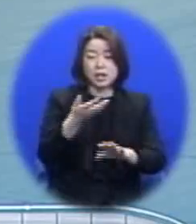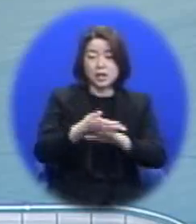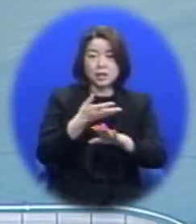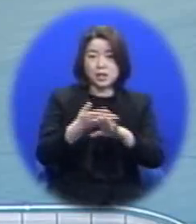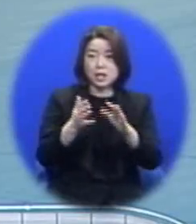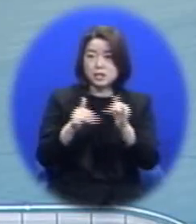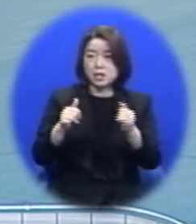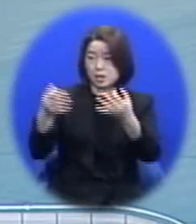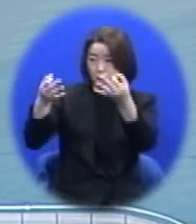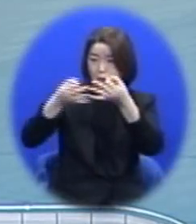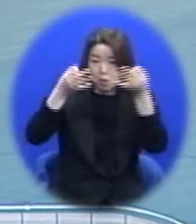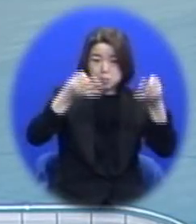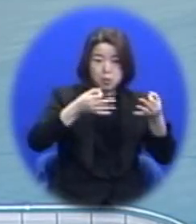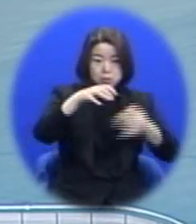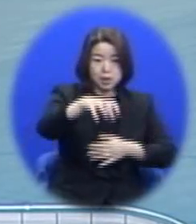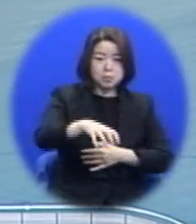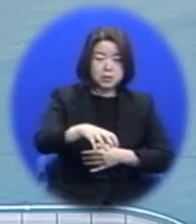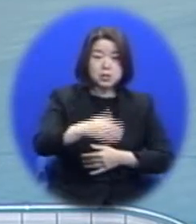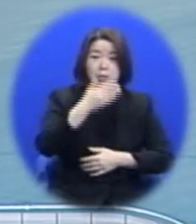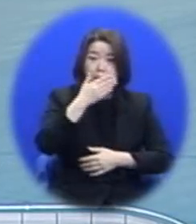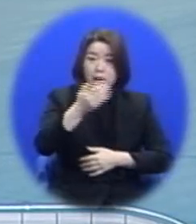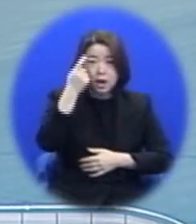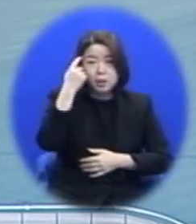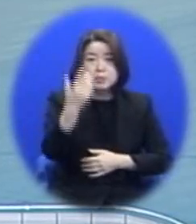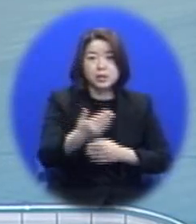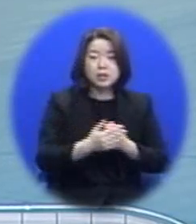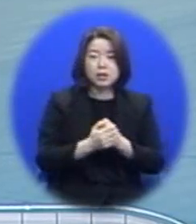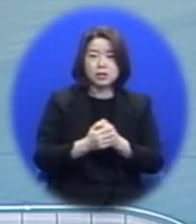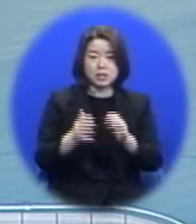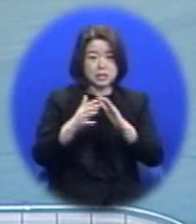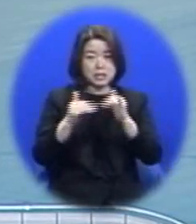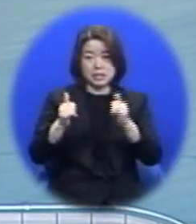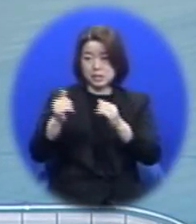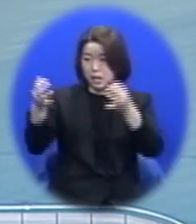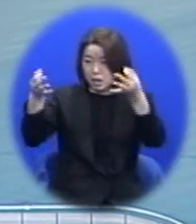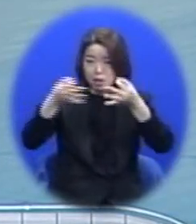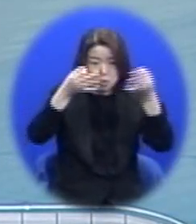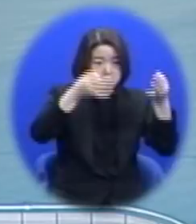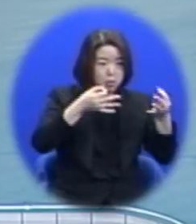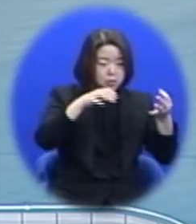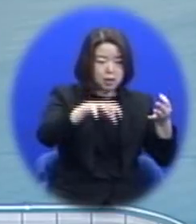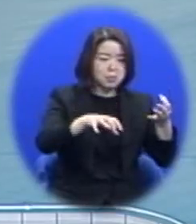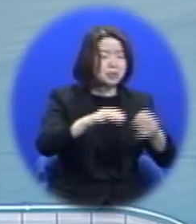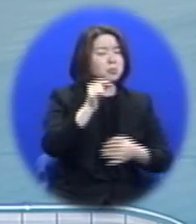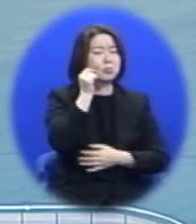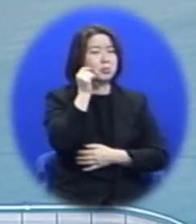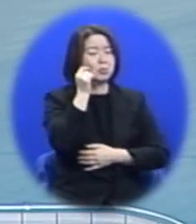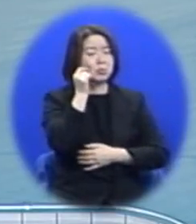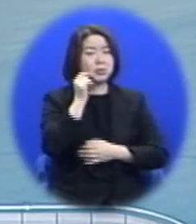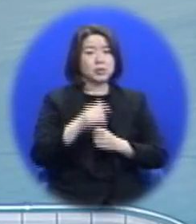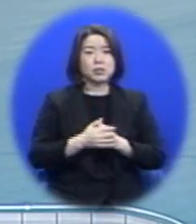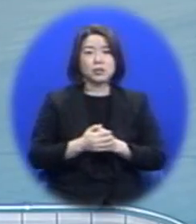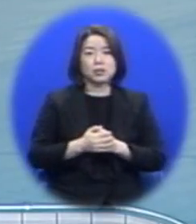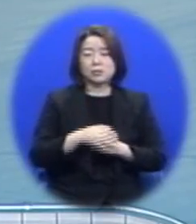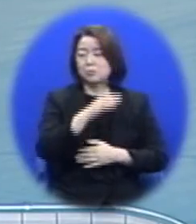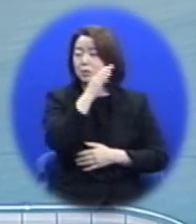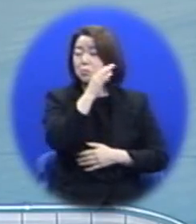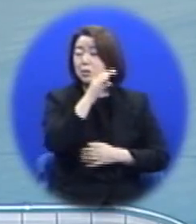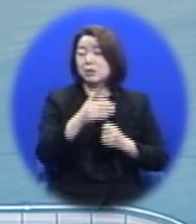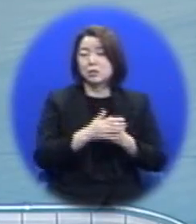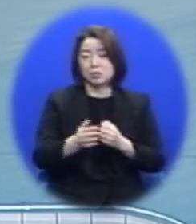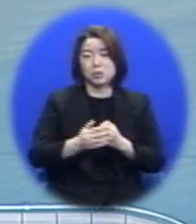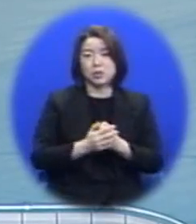앞에서도 그렇게 할 수 있습니까? 아, 사람들 보는 앞에서야 못하지요. 창피하게. 그렇다면